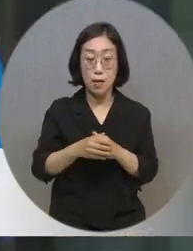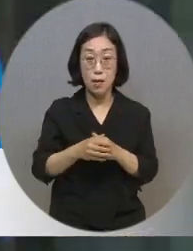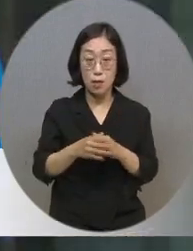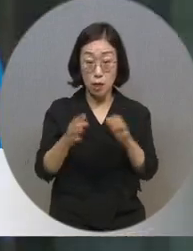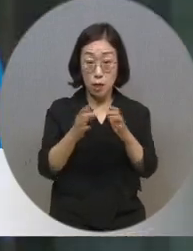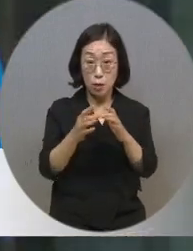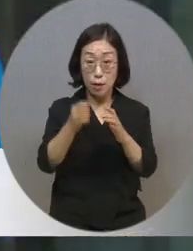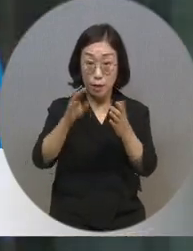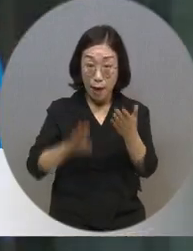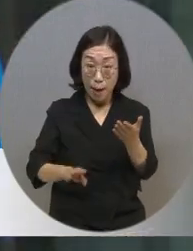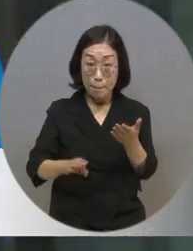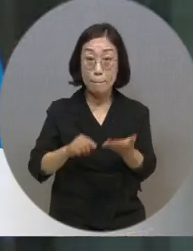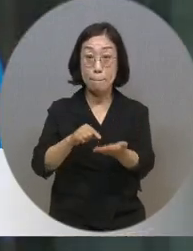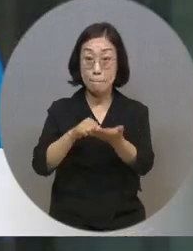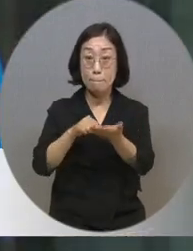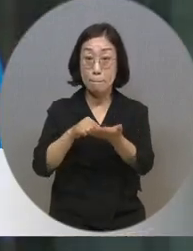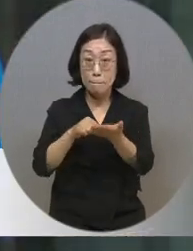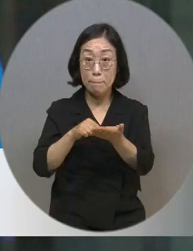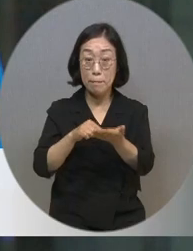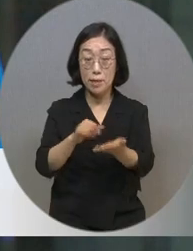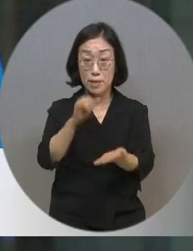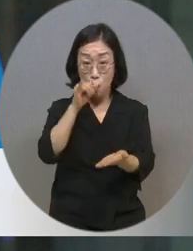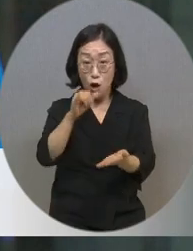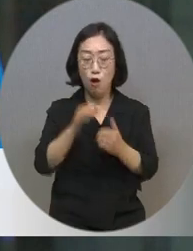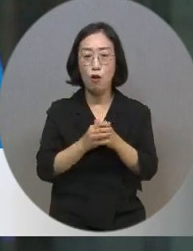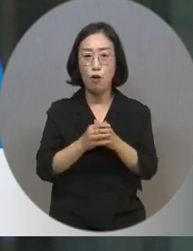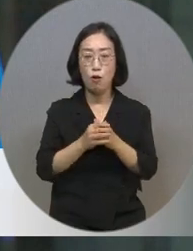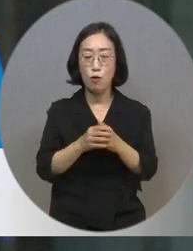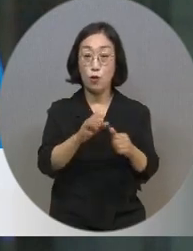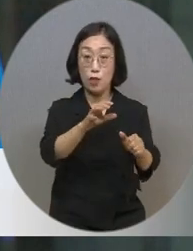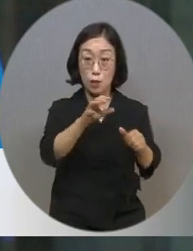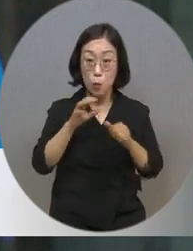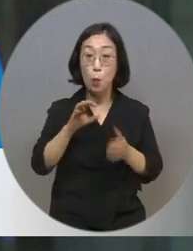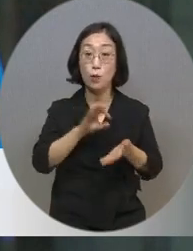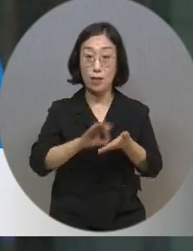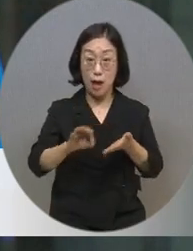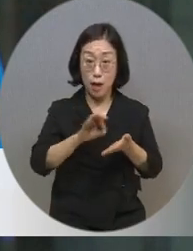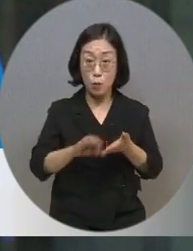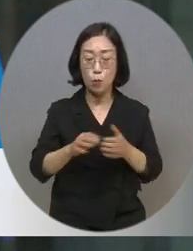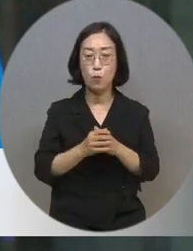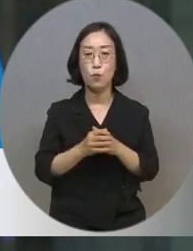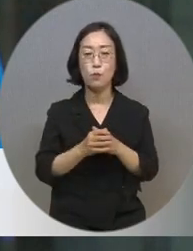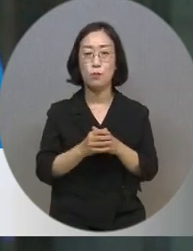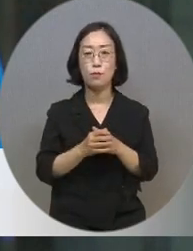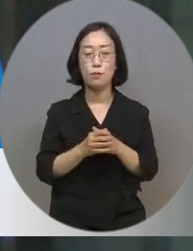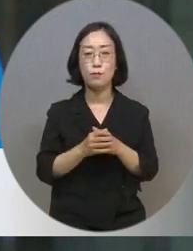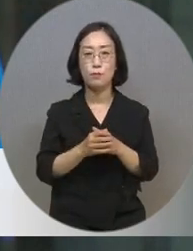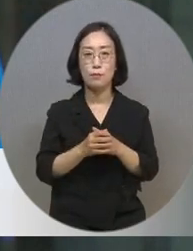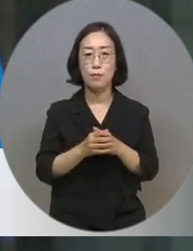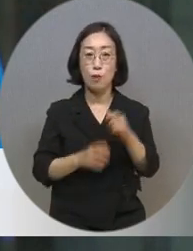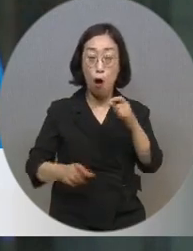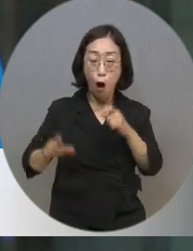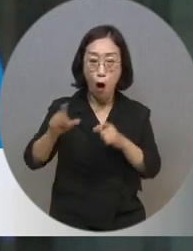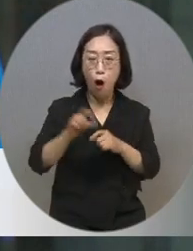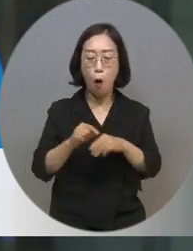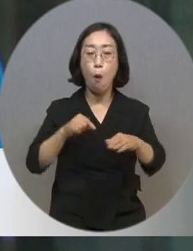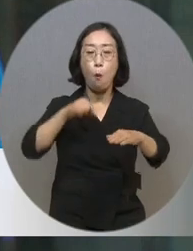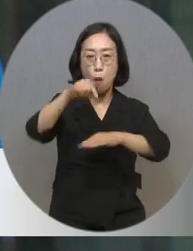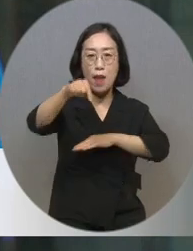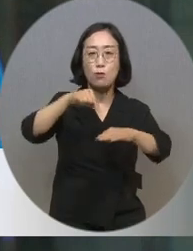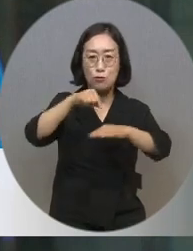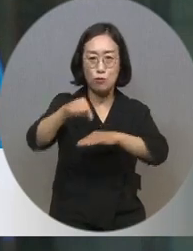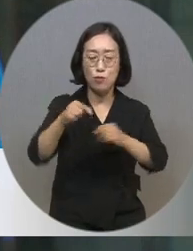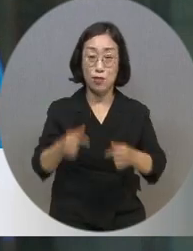휠체 내비게이션이라는 어플 를 이제 저희가 활용을 하게 됨으로 인해서 어 좀 더 많이 나오게